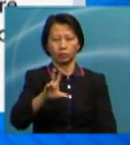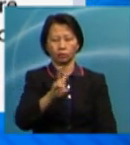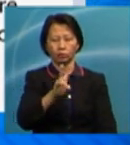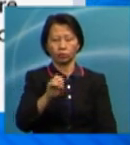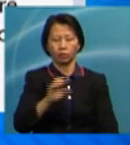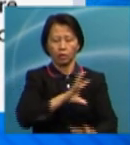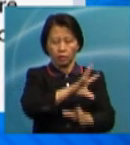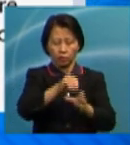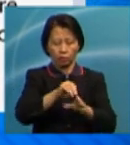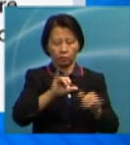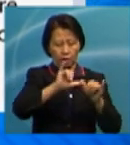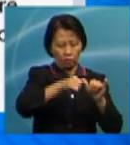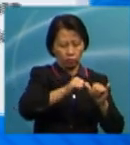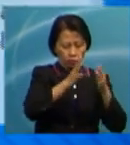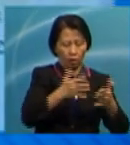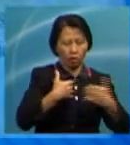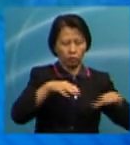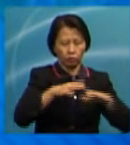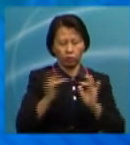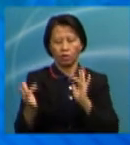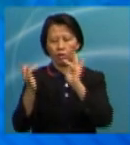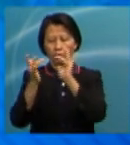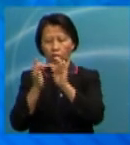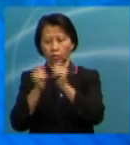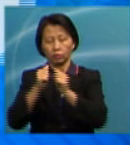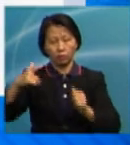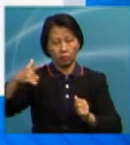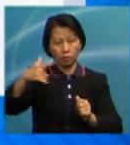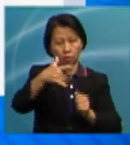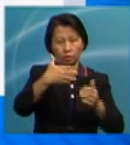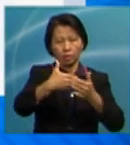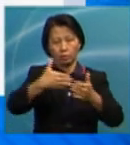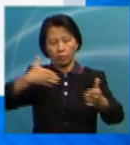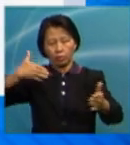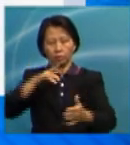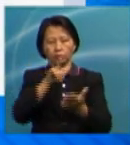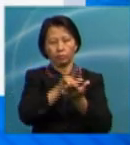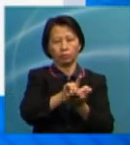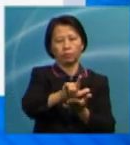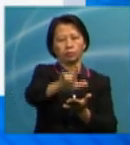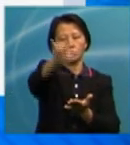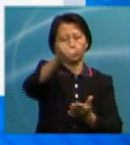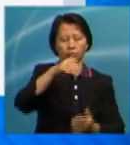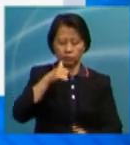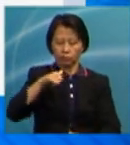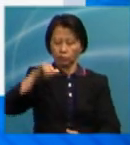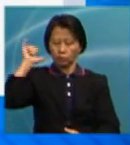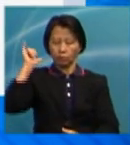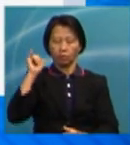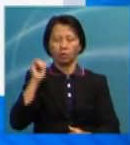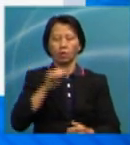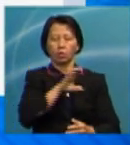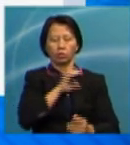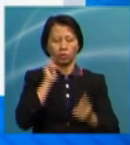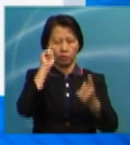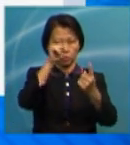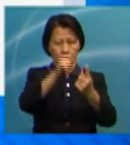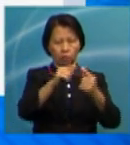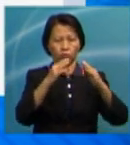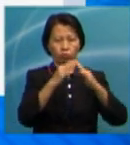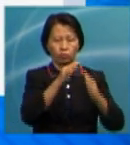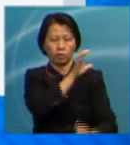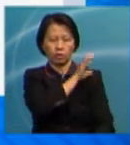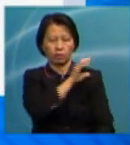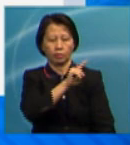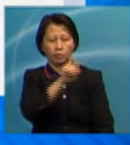termasuk jurutera yang ada membuat kontak dengan pesawat terbabit sebelum ia berlepas semalam polis ke rumah juru terbang Kapten Zahari